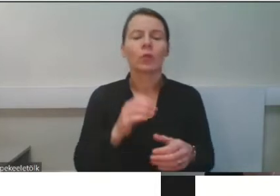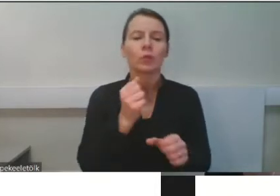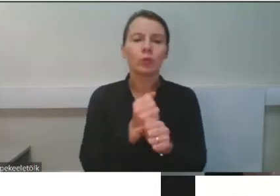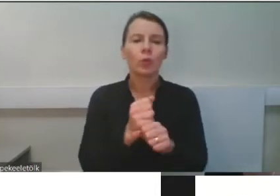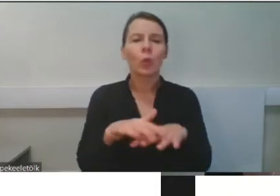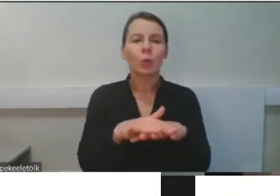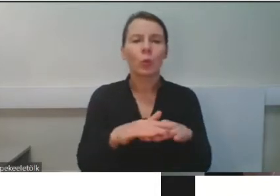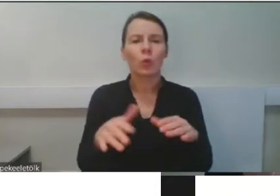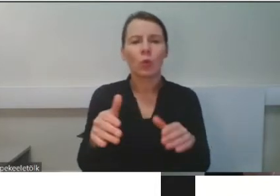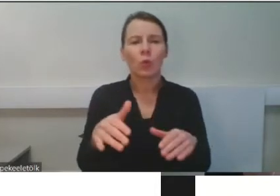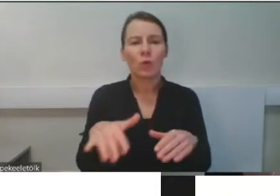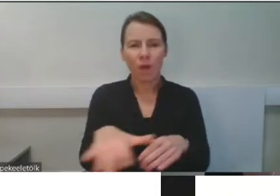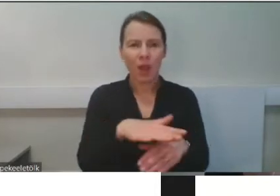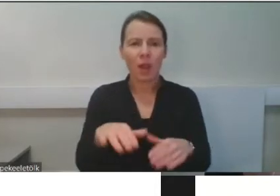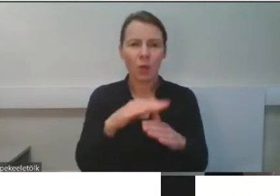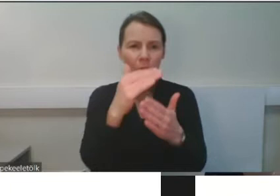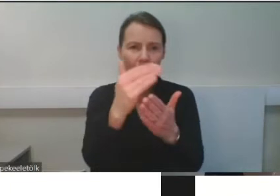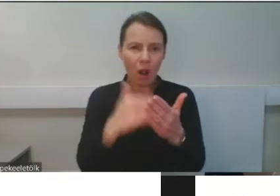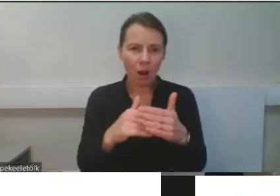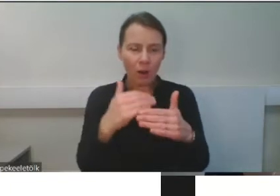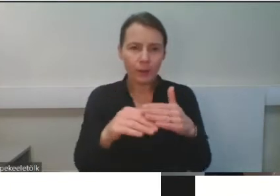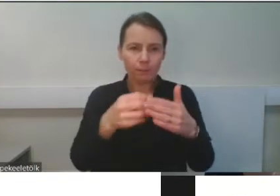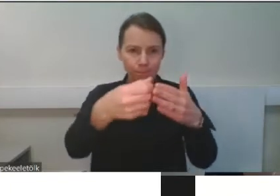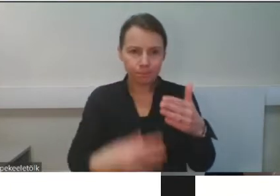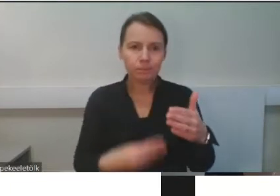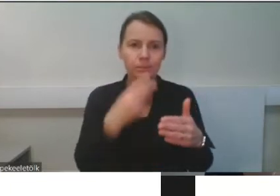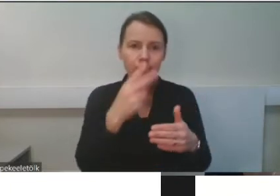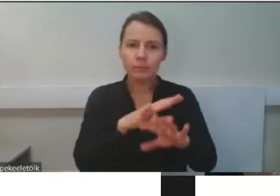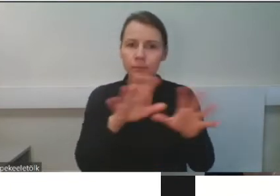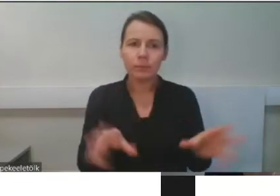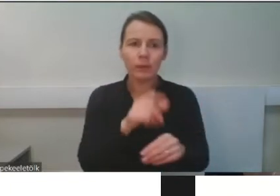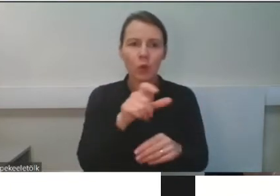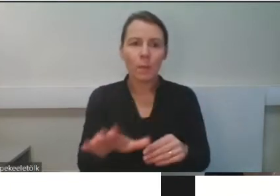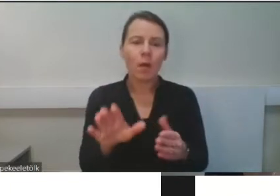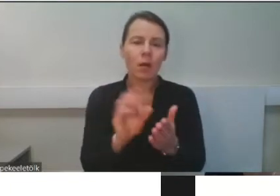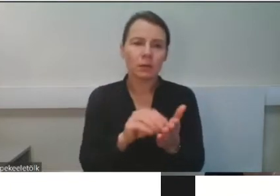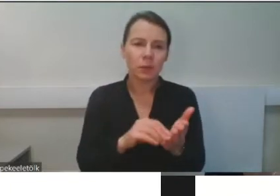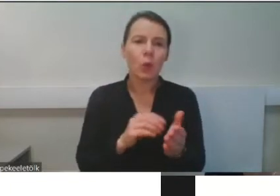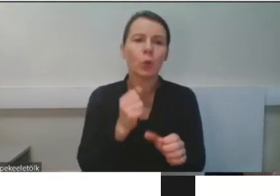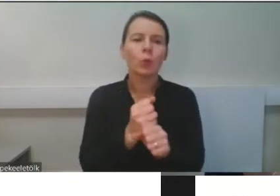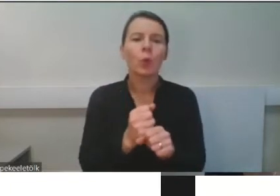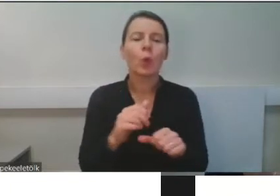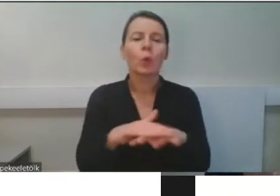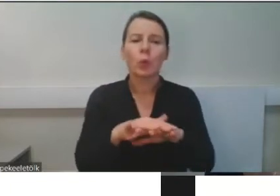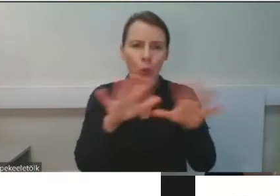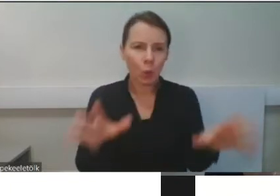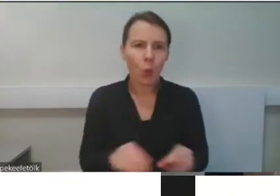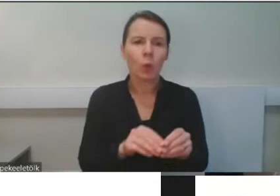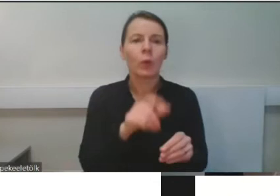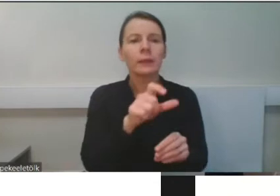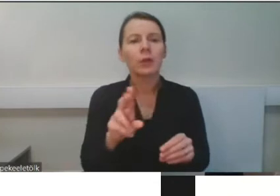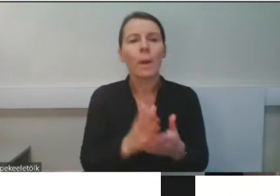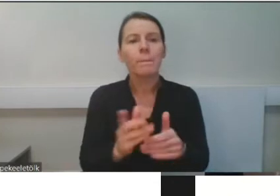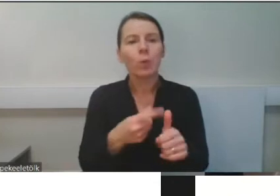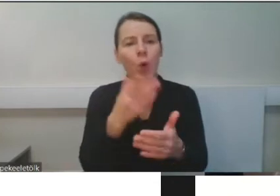et puuetega inimeste ajakasutus, toimetulek, tööhõive, siis leibkondade selline andmestik